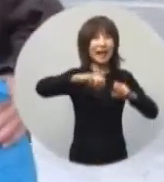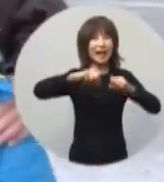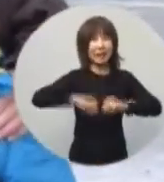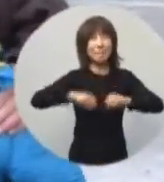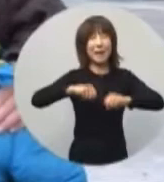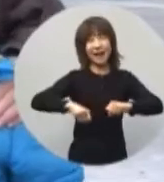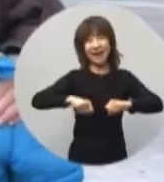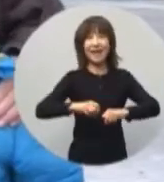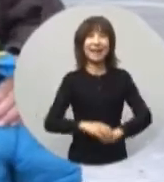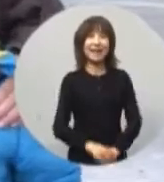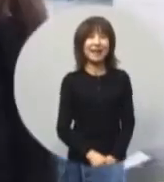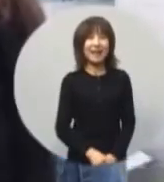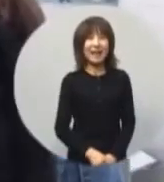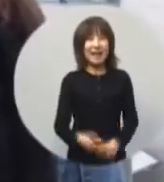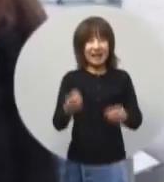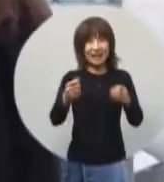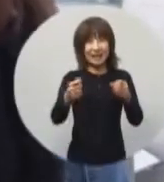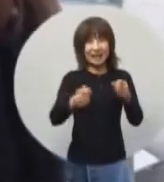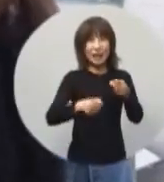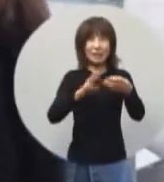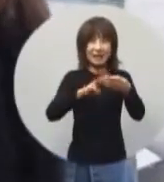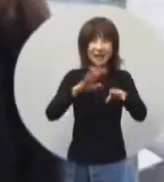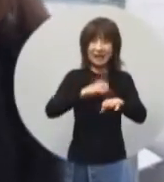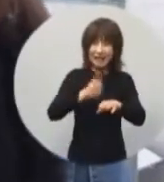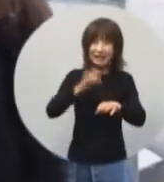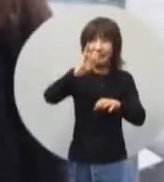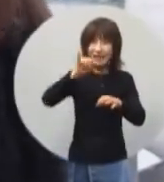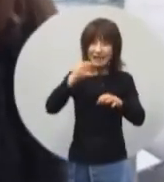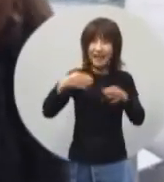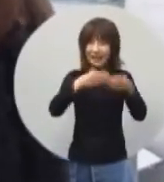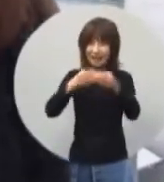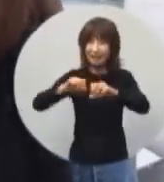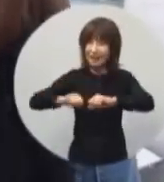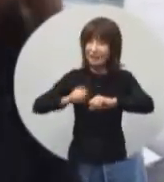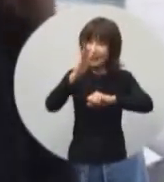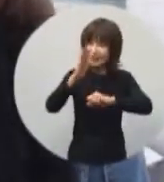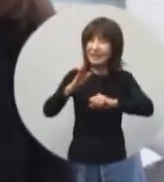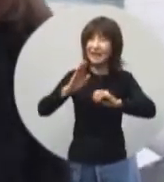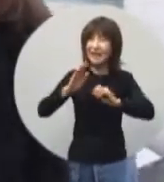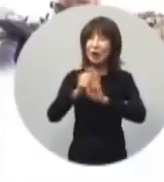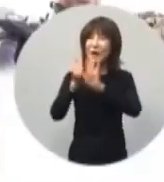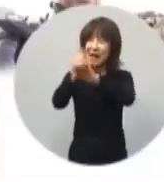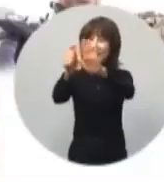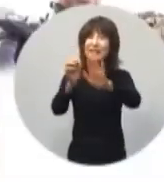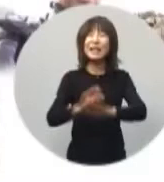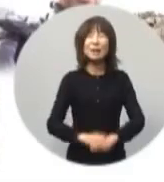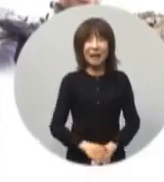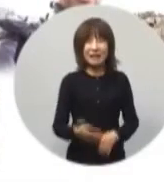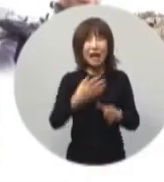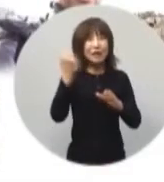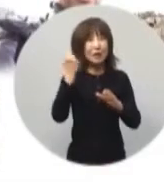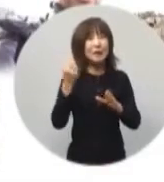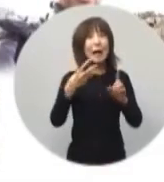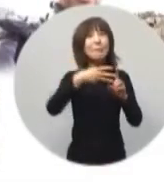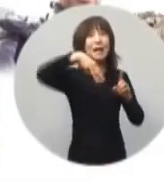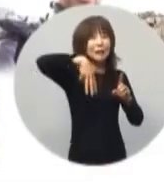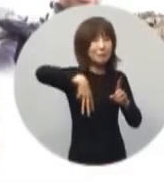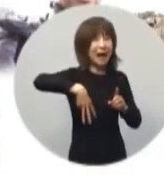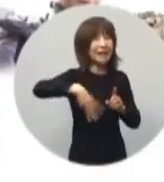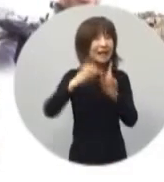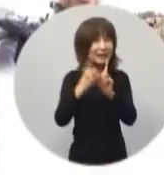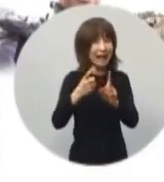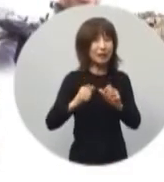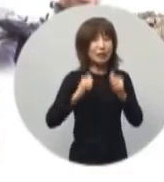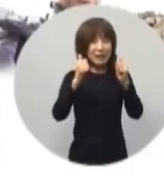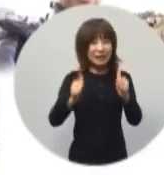れ。 鎌田選手 J リーグでも頑張ってください。応援してます。 湘南ベルマーレにかける茅ヶ崎